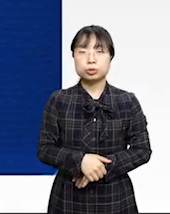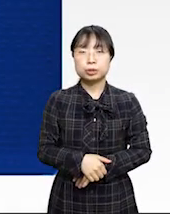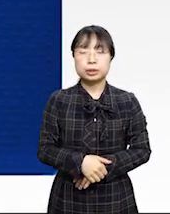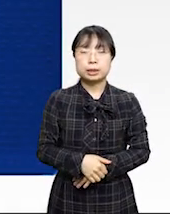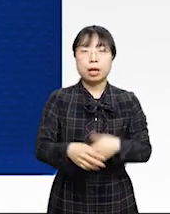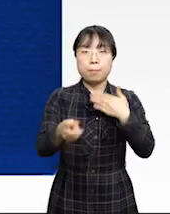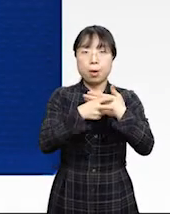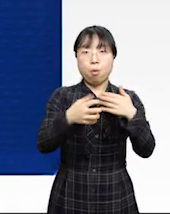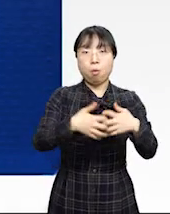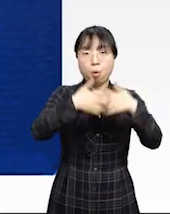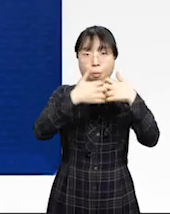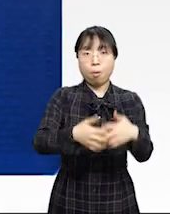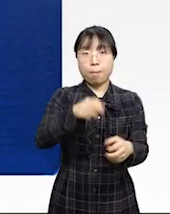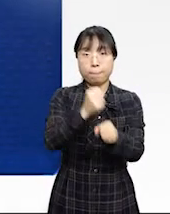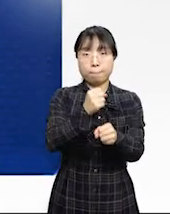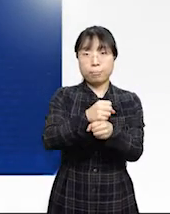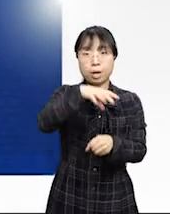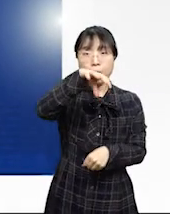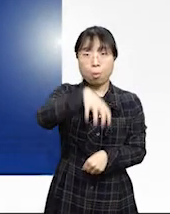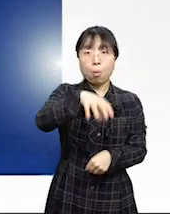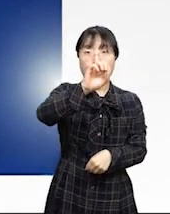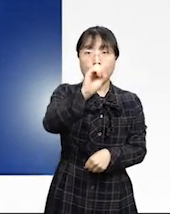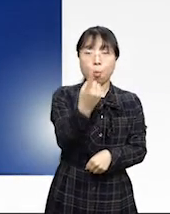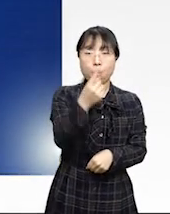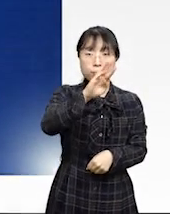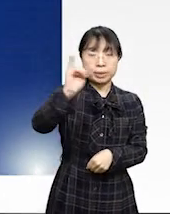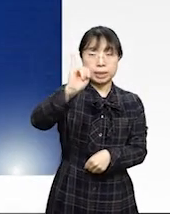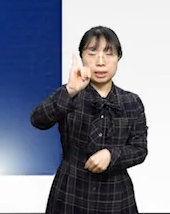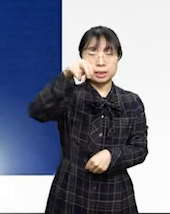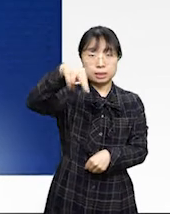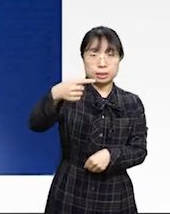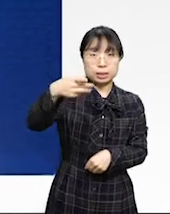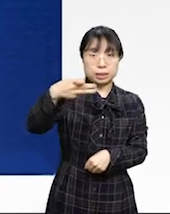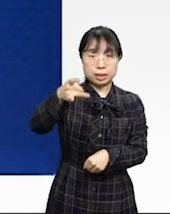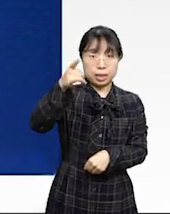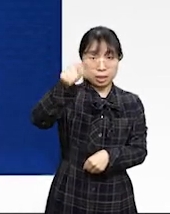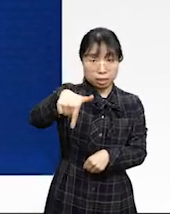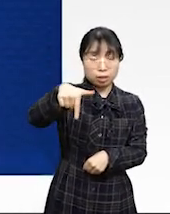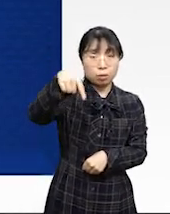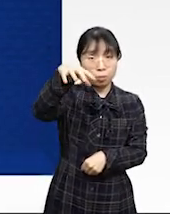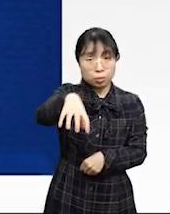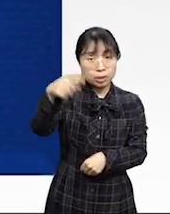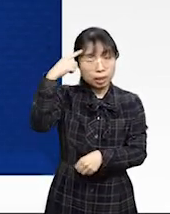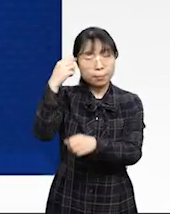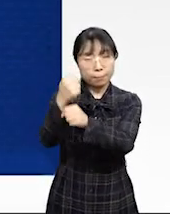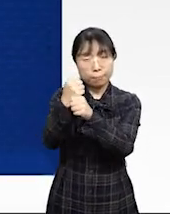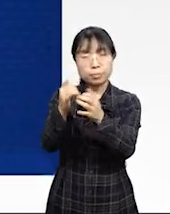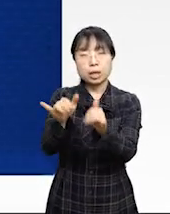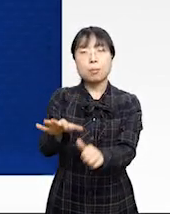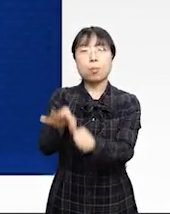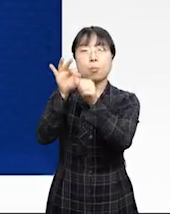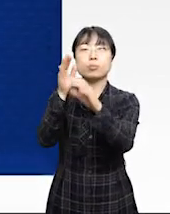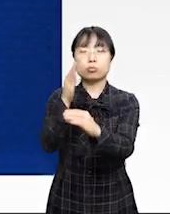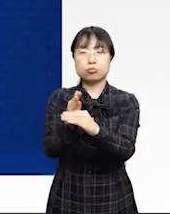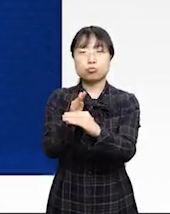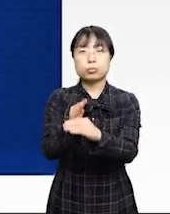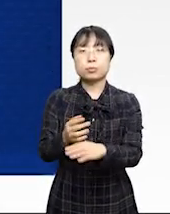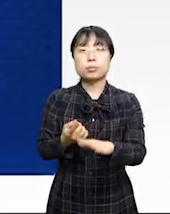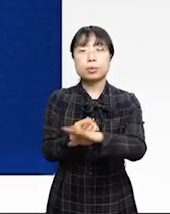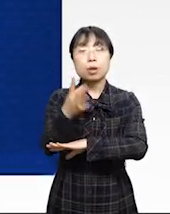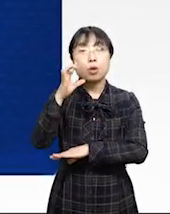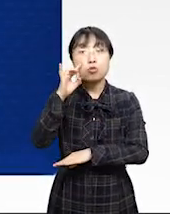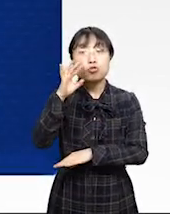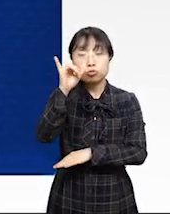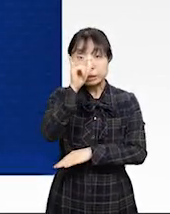의료용기기 제조업장인 주식회사 오비스텍에서 생체 고분자 연구개발 사원을 모집합니다. 구인 내용에 대해